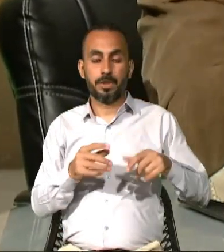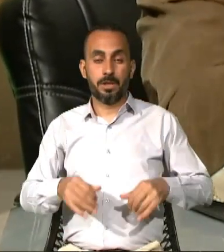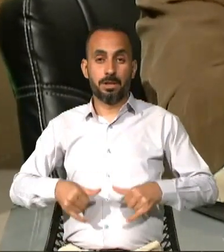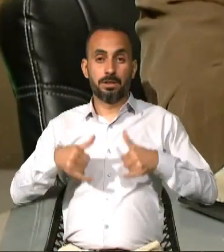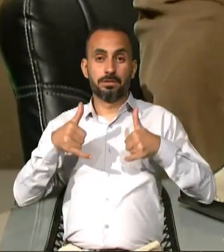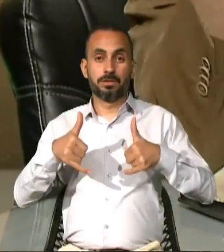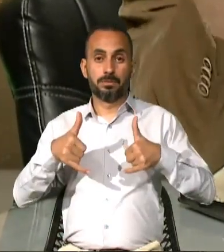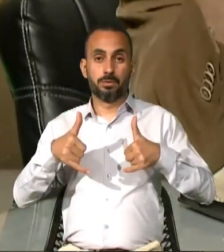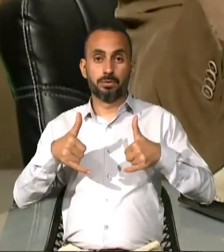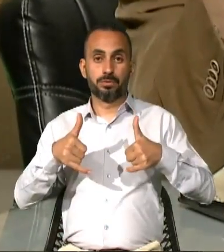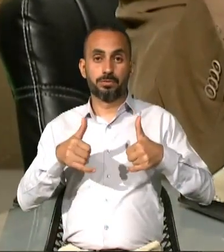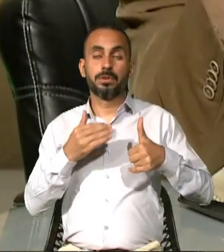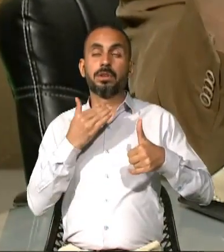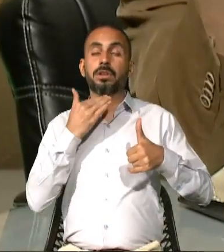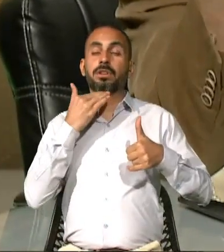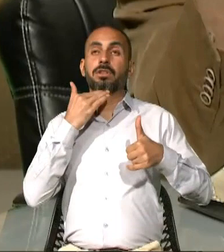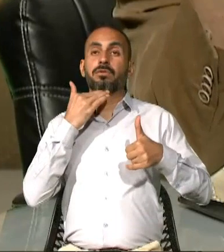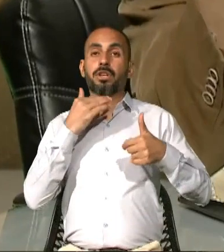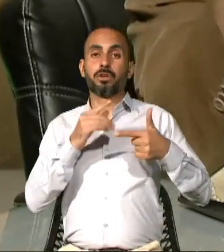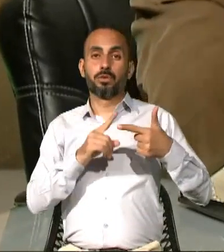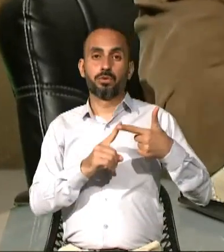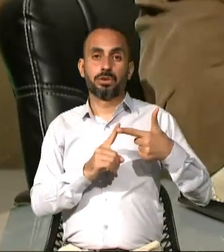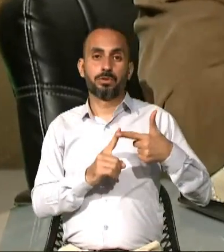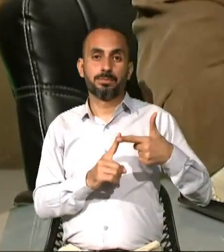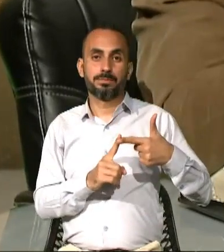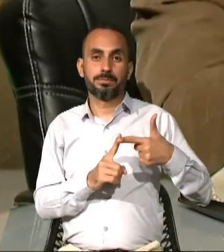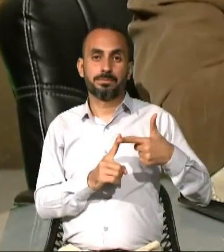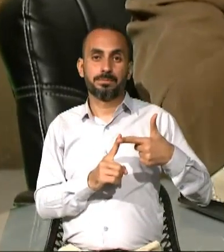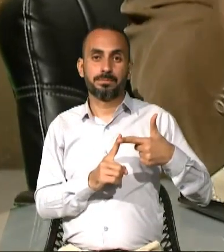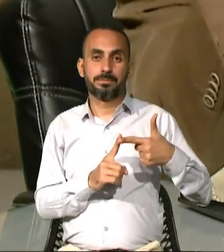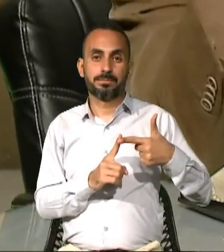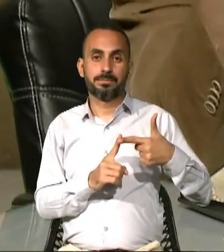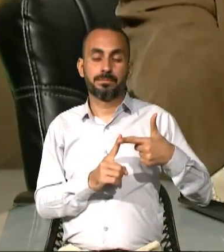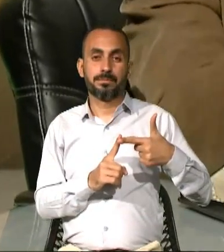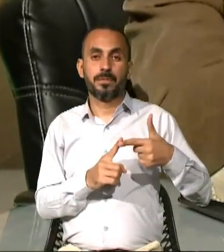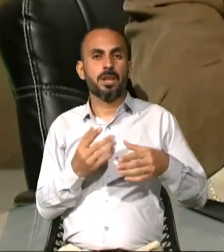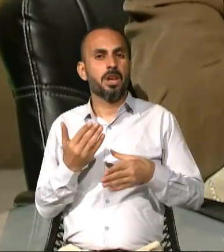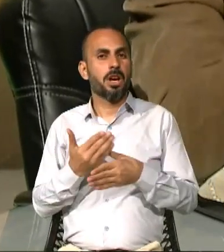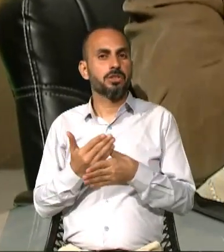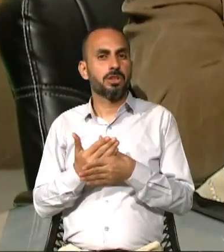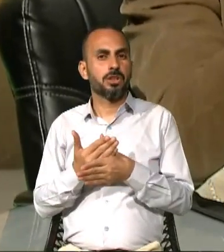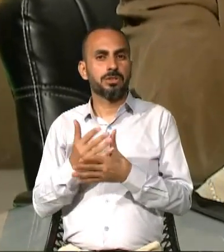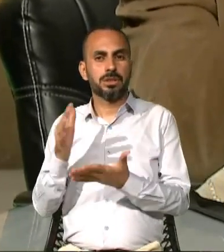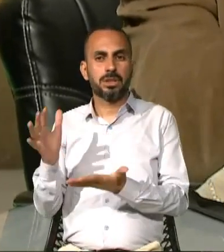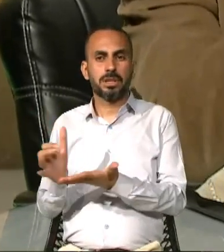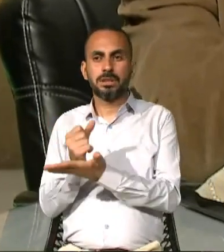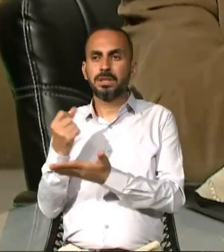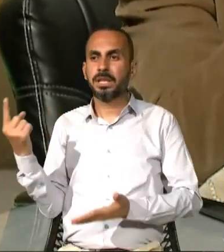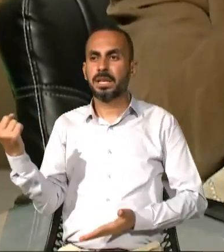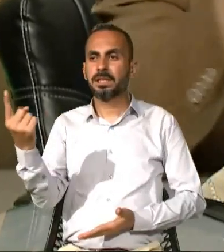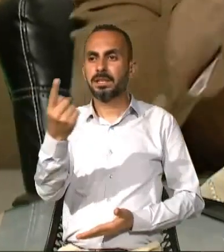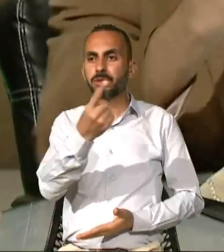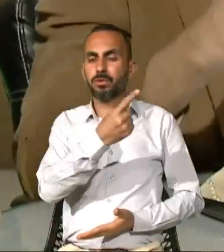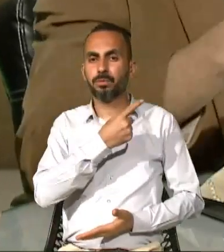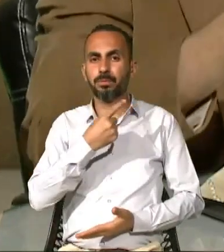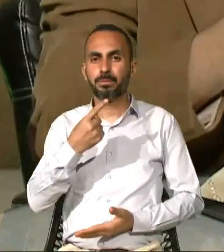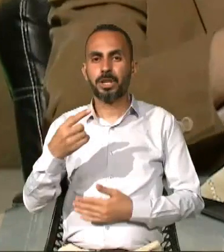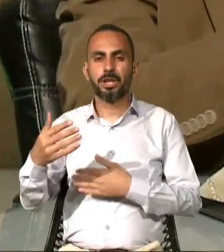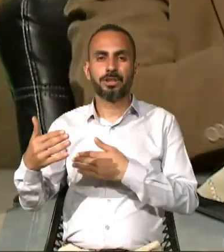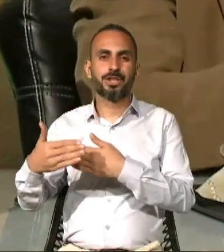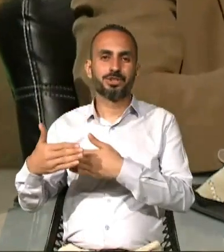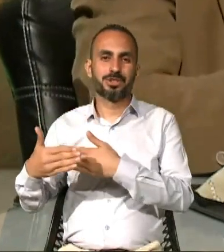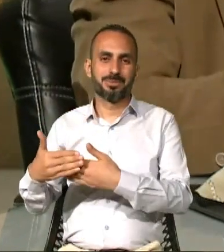فانتصبوا ارفعوا رؤوسكم. اثنين ارفعوا رؤوسكم لأن نجاتكم تقترب. انتصبوا.